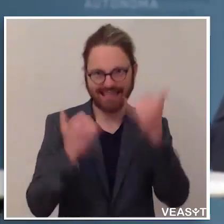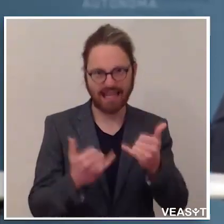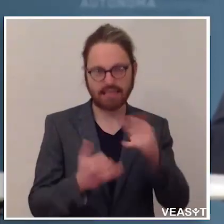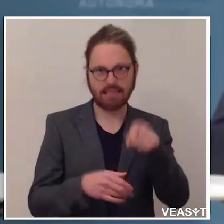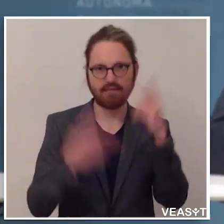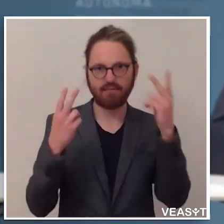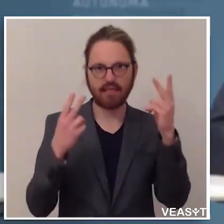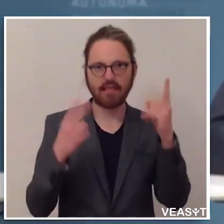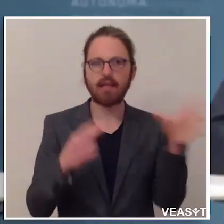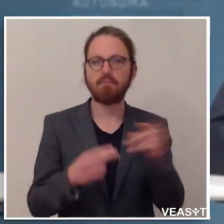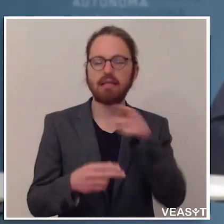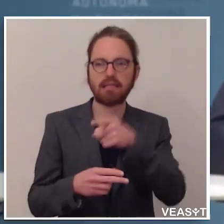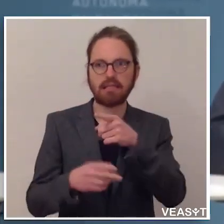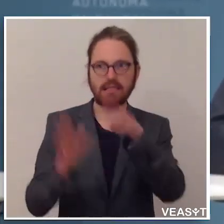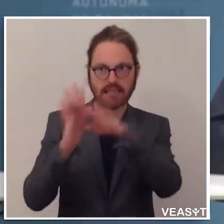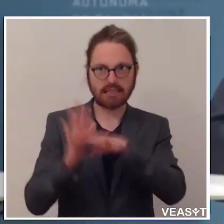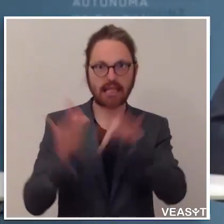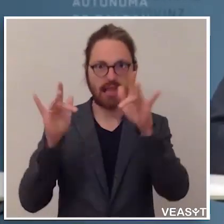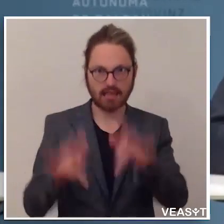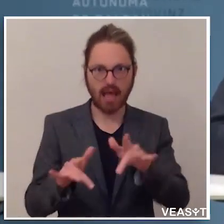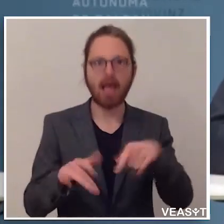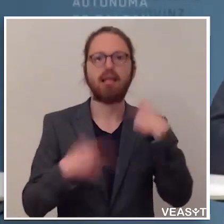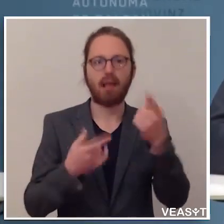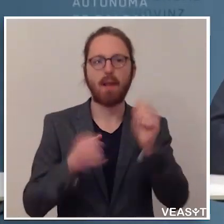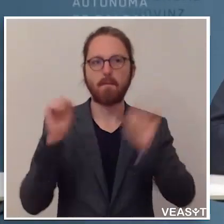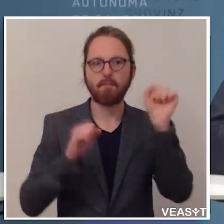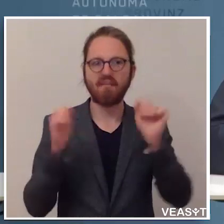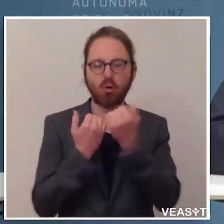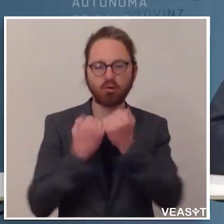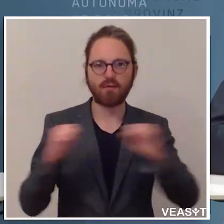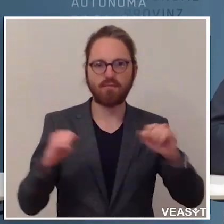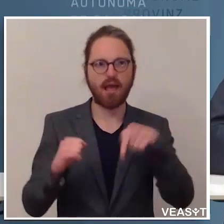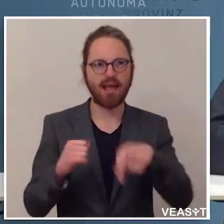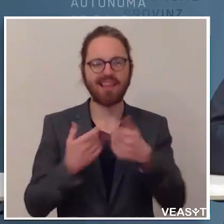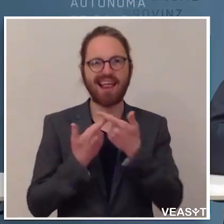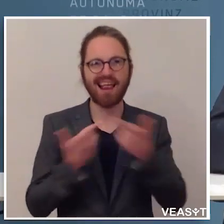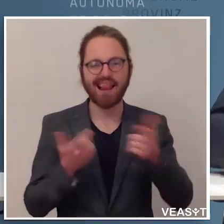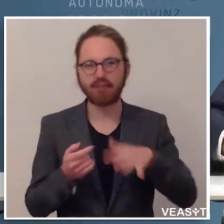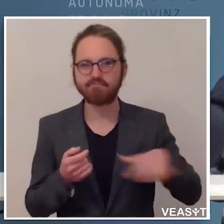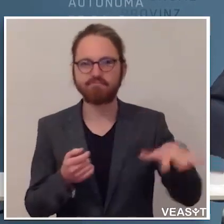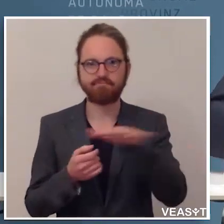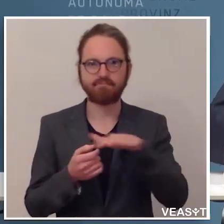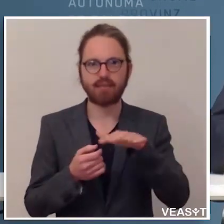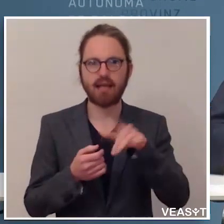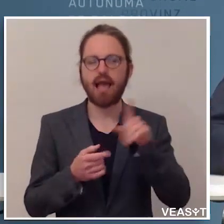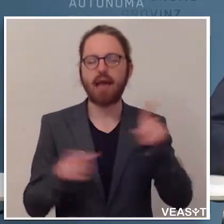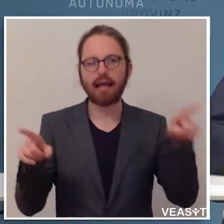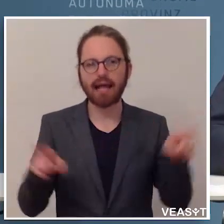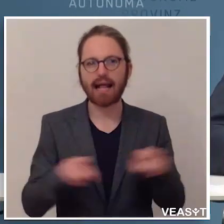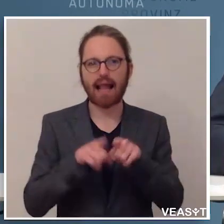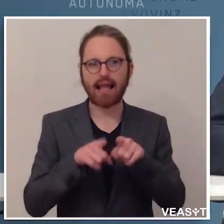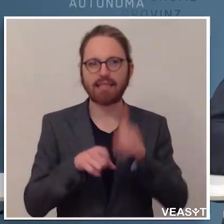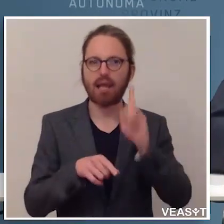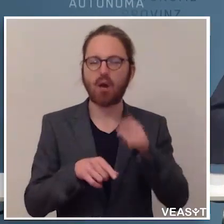Bewegungsfreiheit im Landesgebiet gelten. Es wird aber auch gleichzeitig diese Bewegungsfreiheit dann auch innerhalb der Region gelten, denn wir